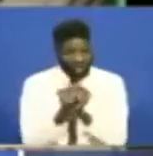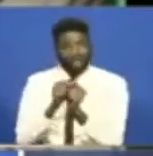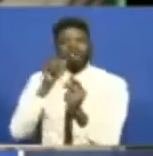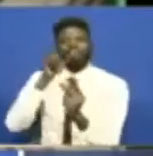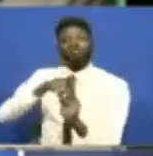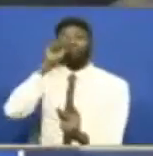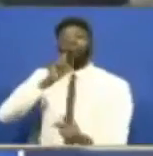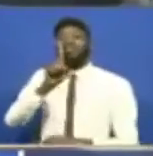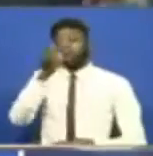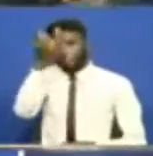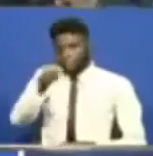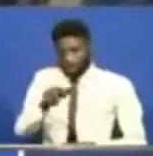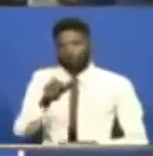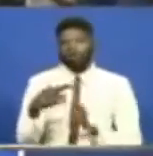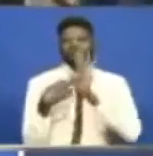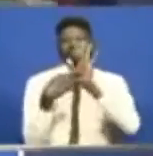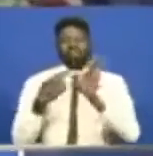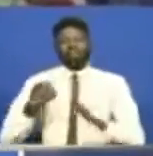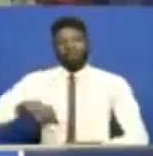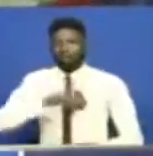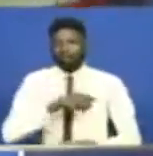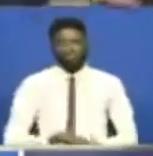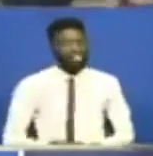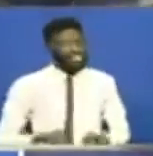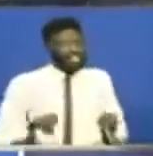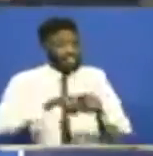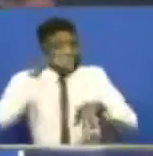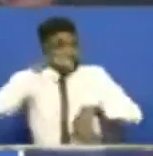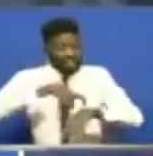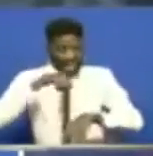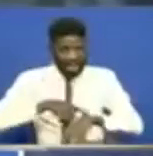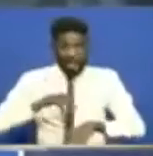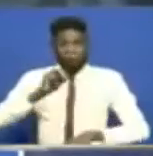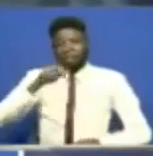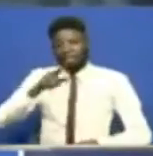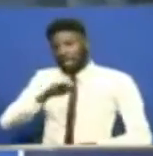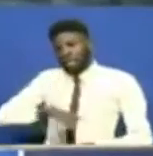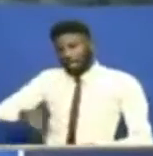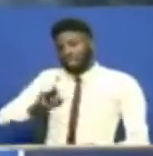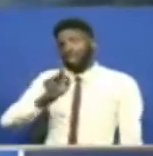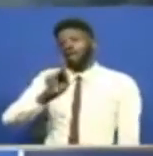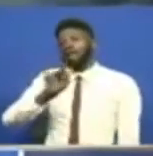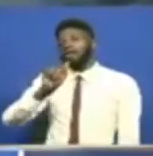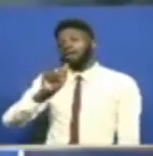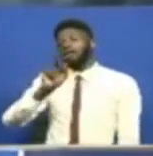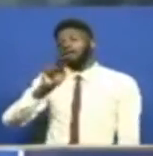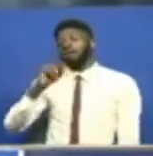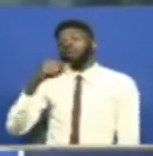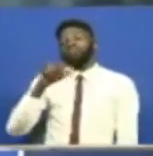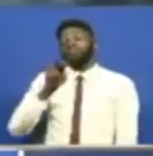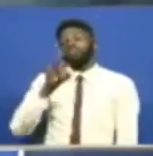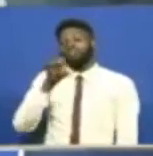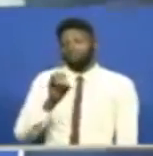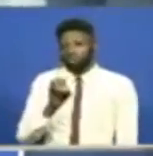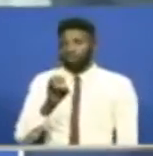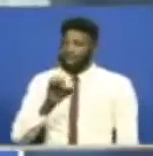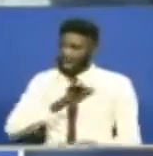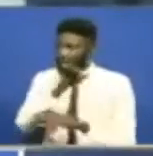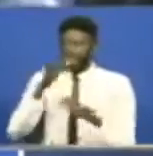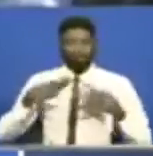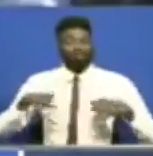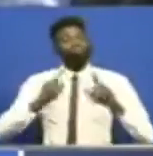kwa niaba yetu. Wakati huo huo, mbunge wa Kangundo Fabian Chule anawataka Wakenya wapuuze siasa za migawanyiko na